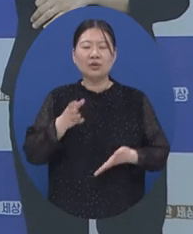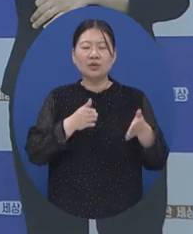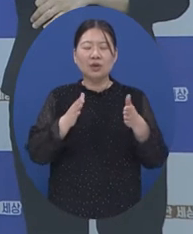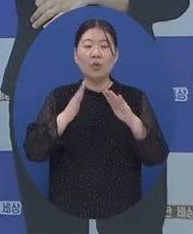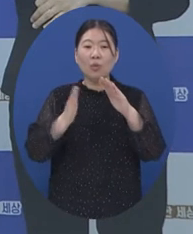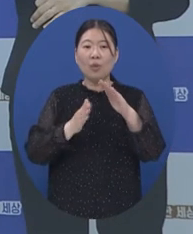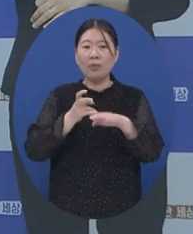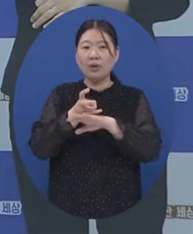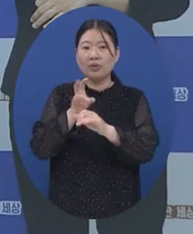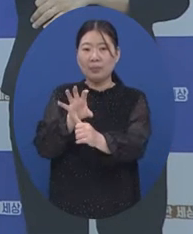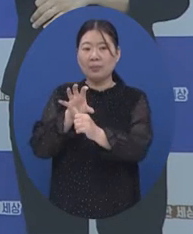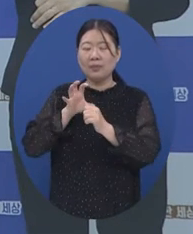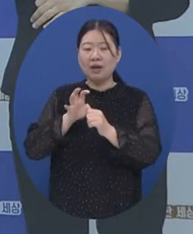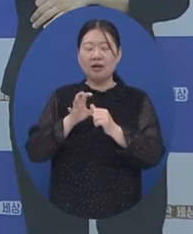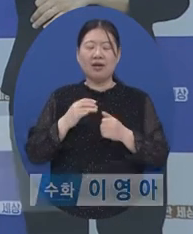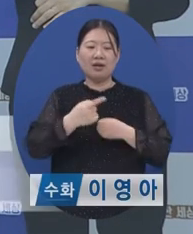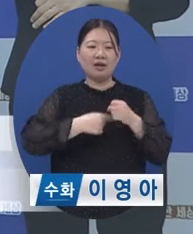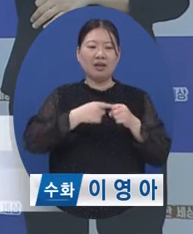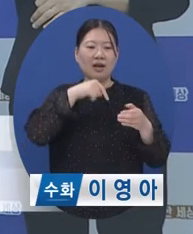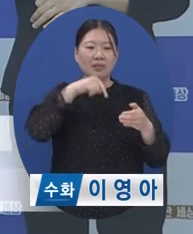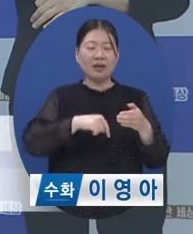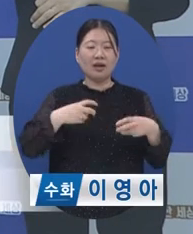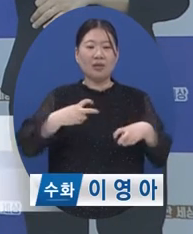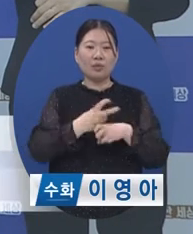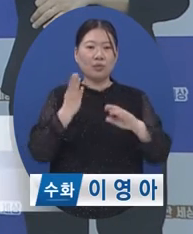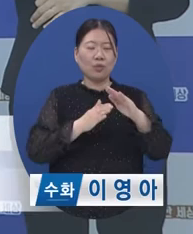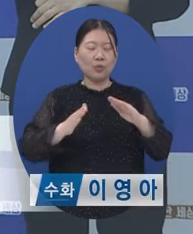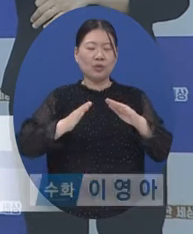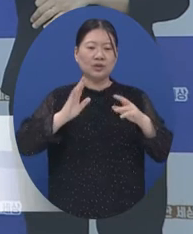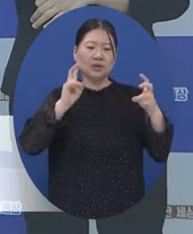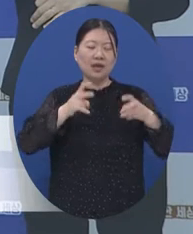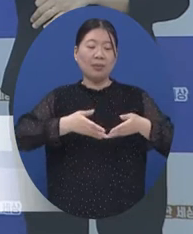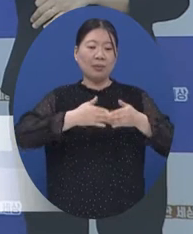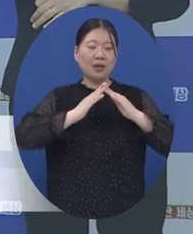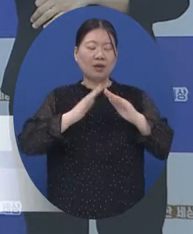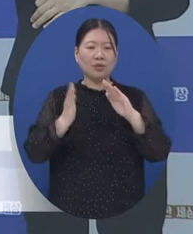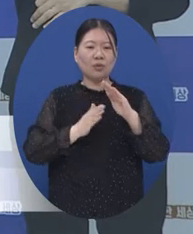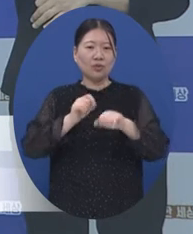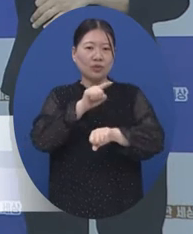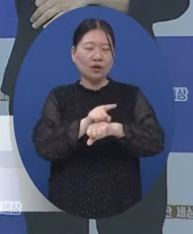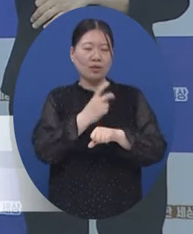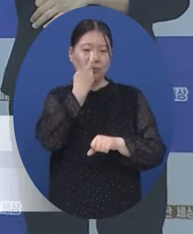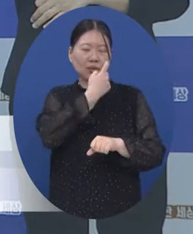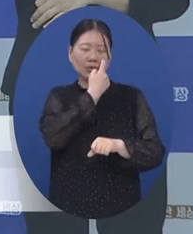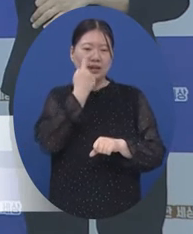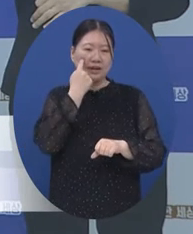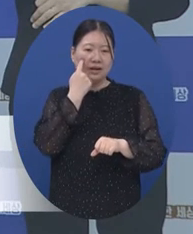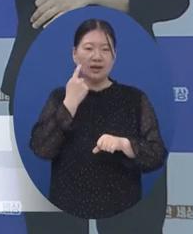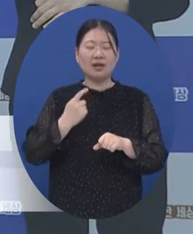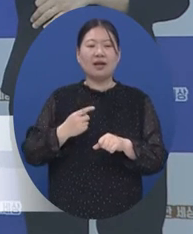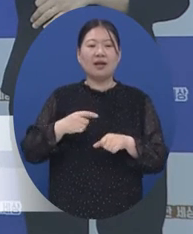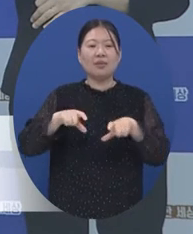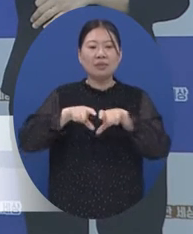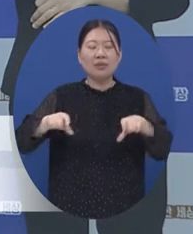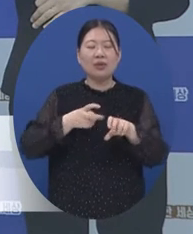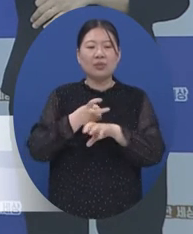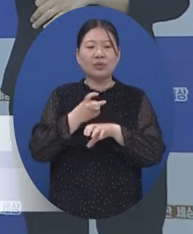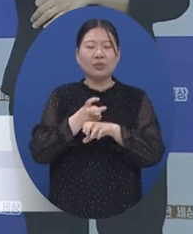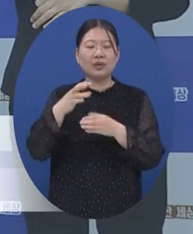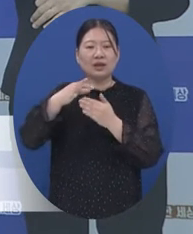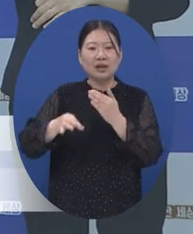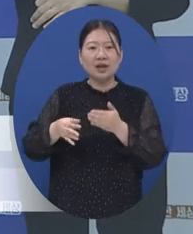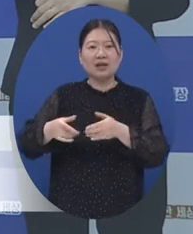경기도는 공공버스를 도입하고 연내 교통공사를 출범하는 등 공공성이 보장되는 대중교통 시대를 열기 위해 노력하고